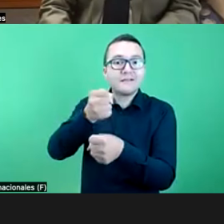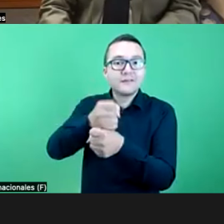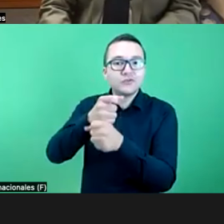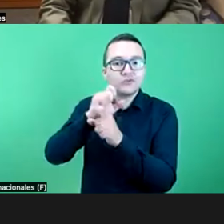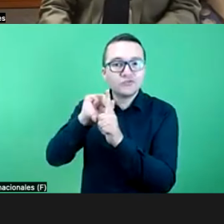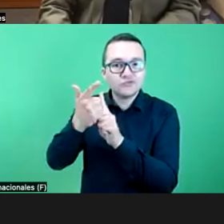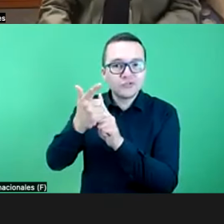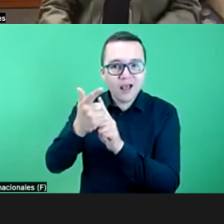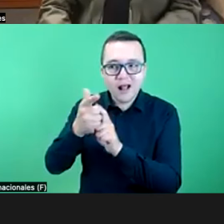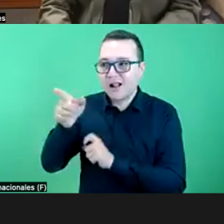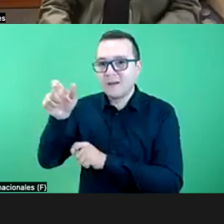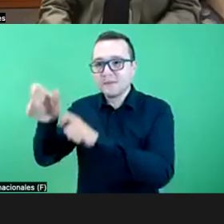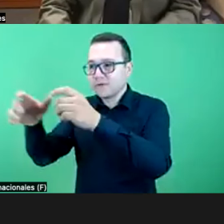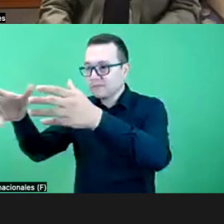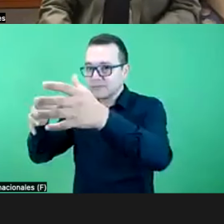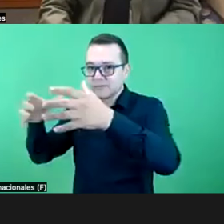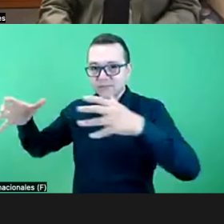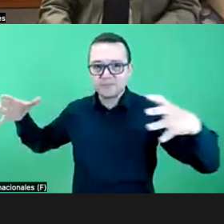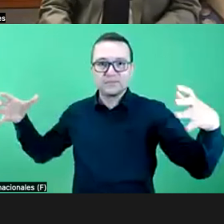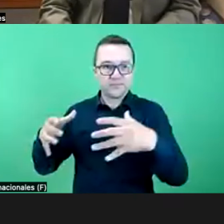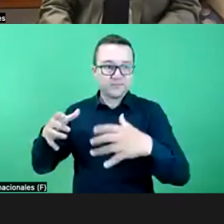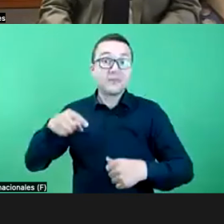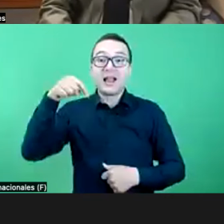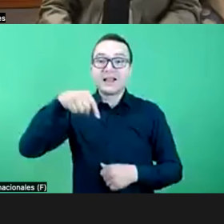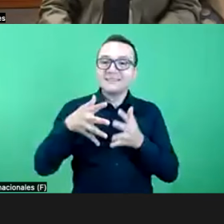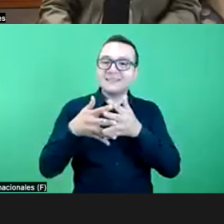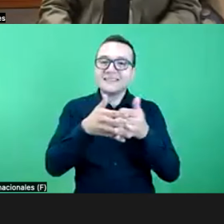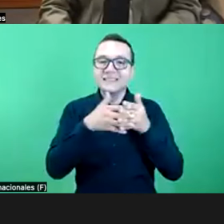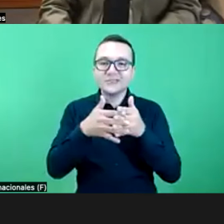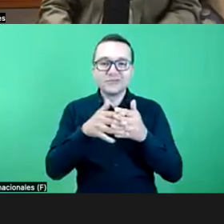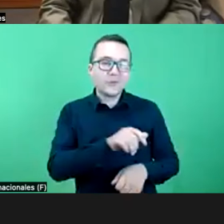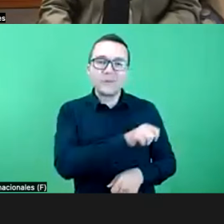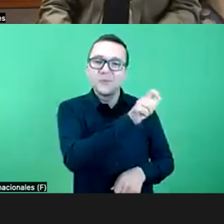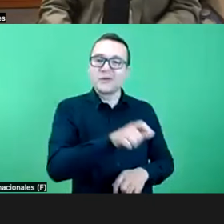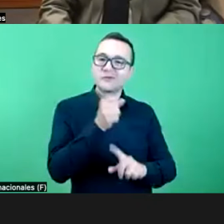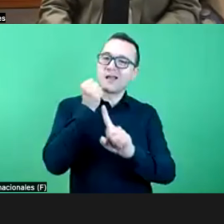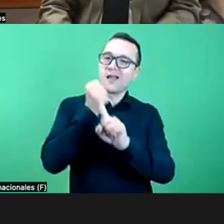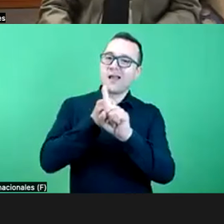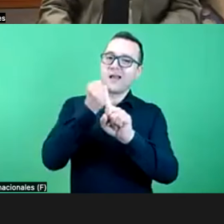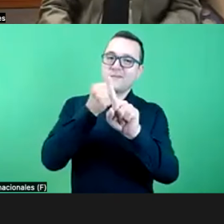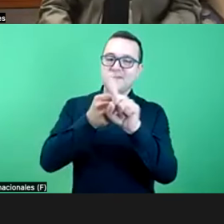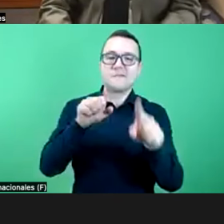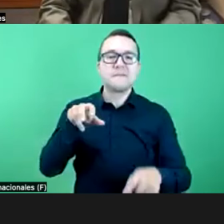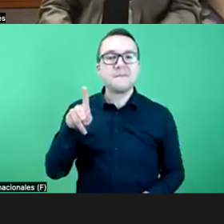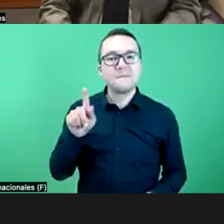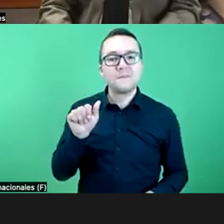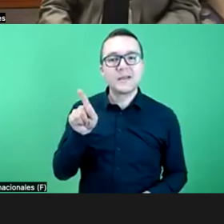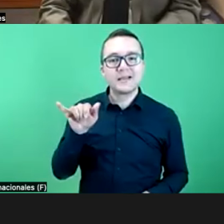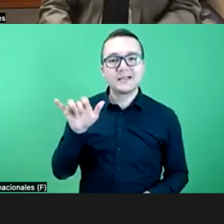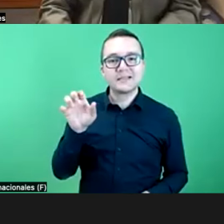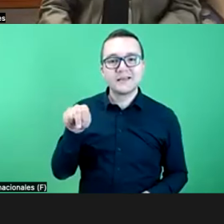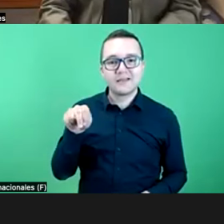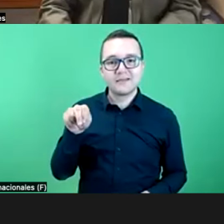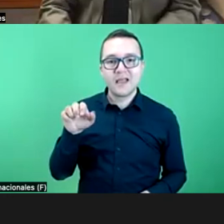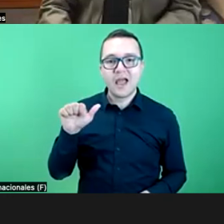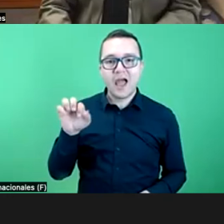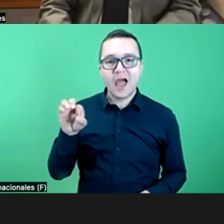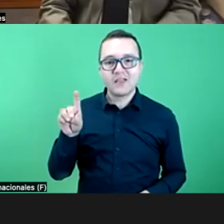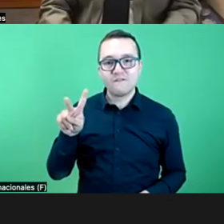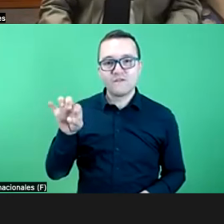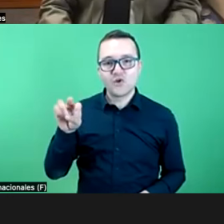d'autres professionnels. Il y a une position Patient Advocate aux États-Unis. Là, on a des professionnels qui sont payés par l'hôpital